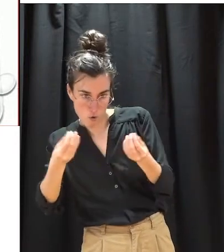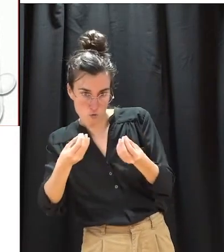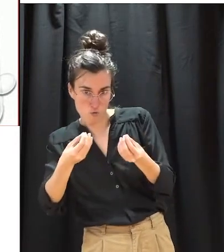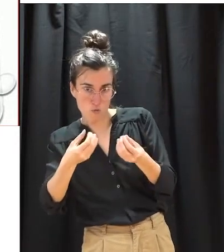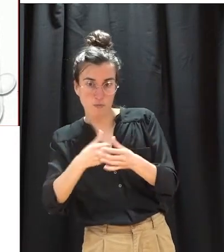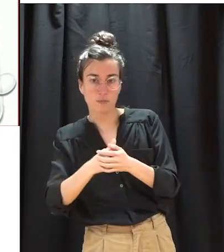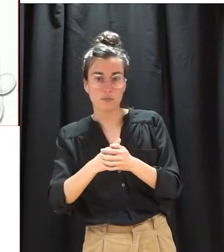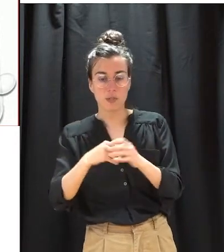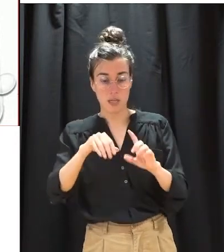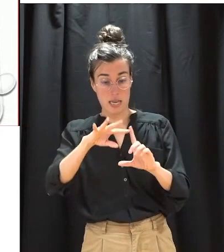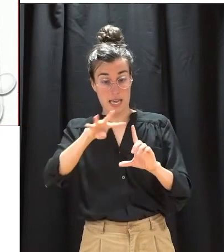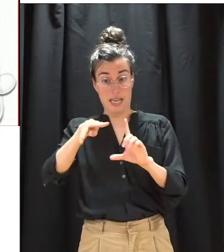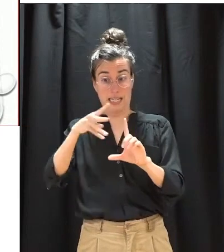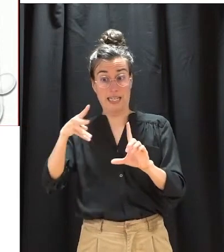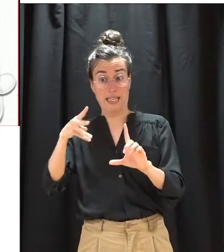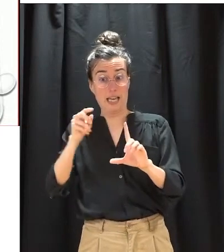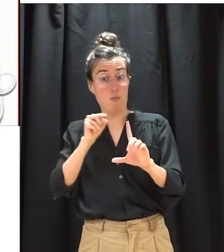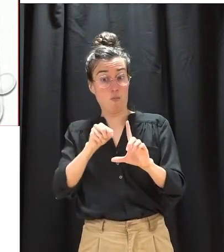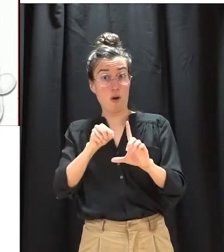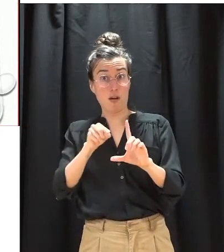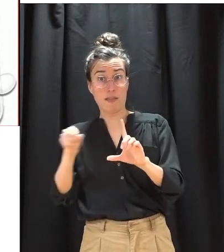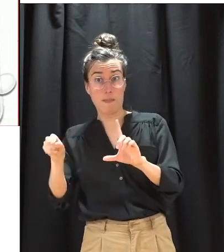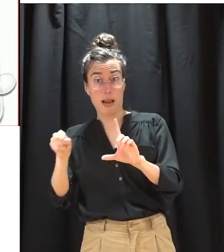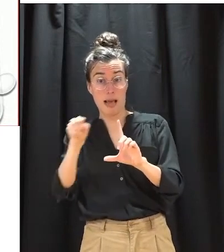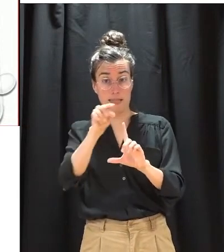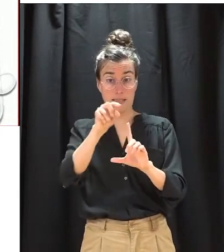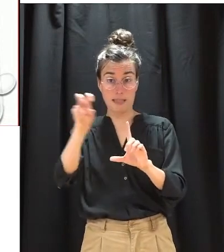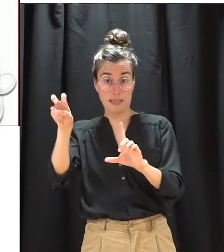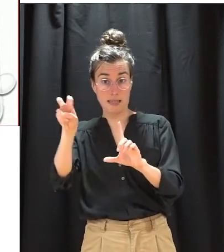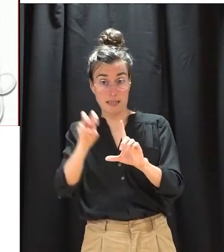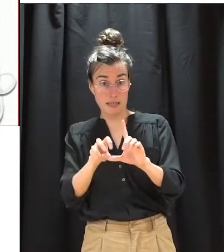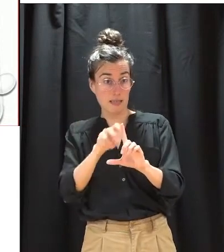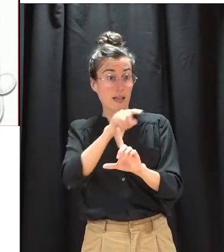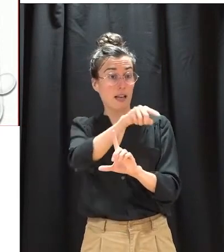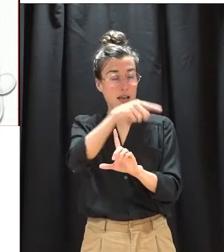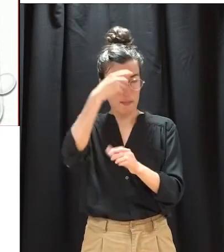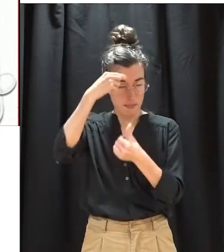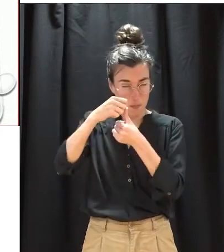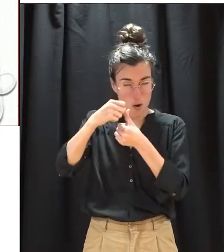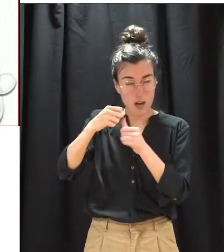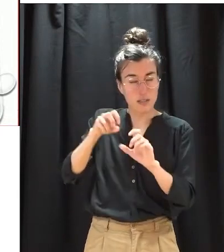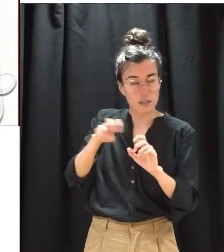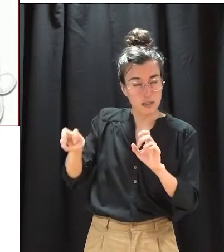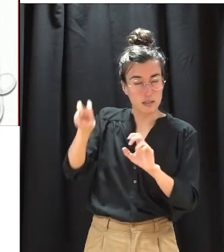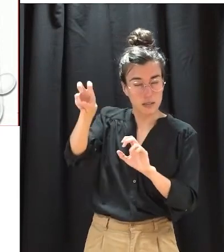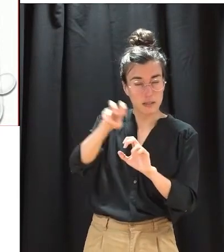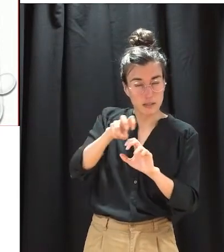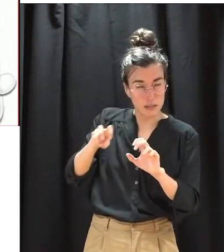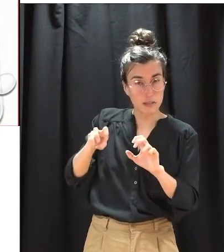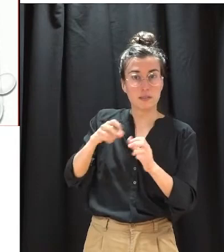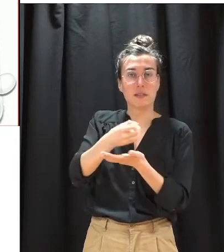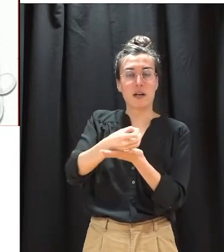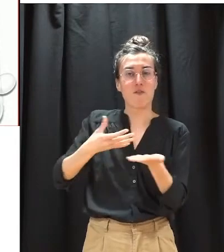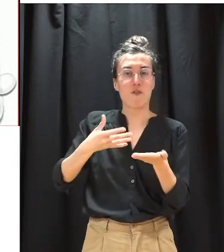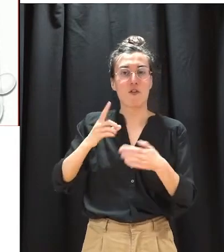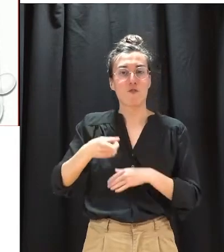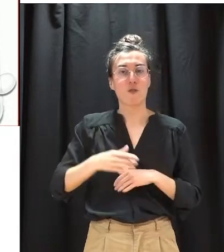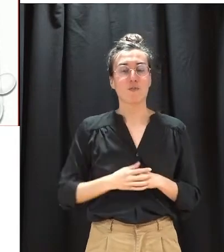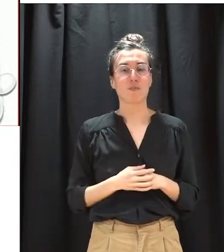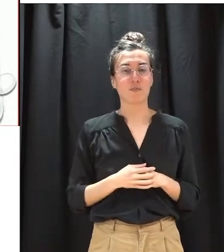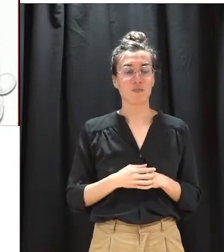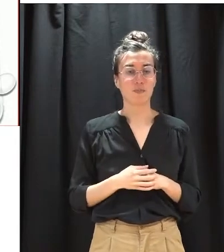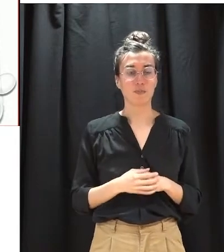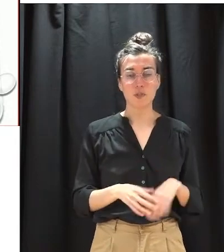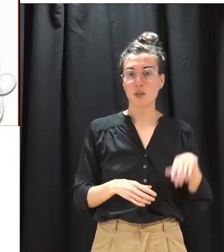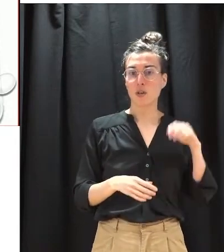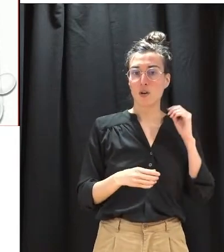mémoriser aussi le déplacement de cette pointe dans cette grille. Et ensuite, je les ai déclinés avec du son. Donc, par exemple, là, ils voyaient une fleur et simultanément,